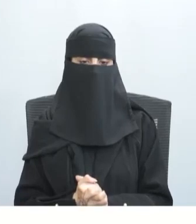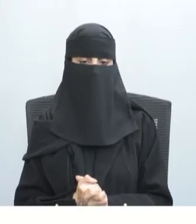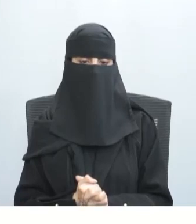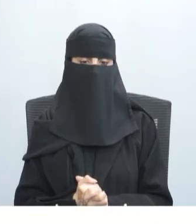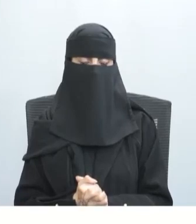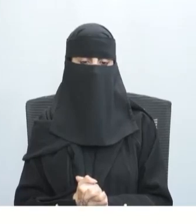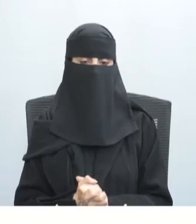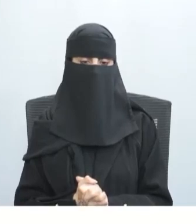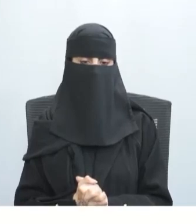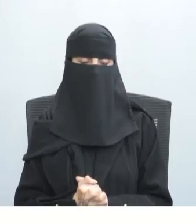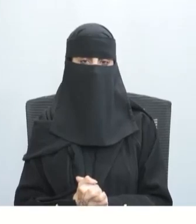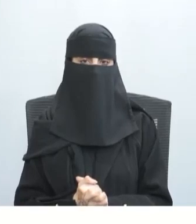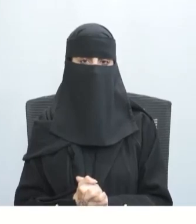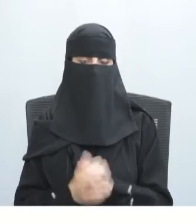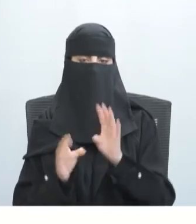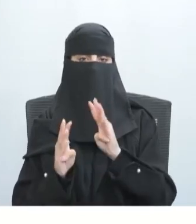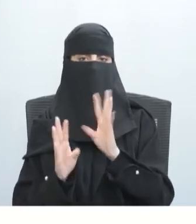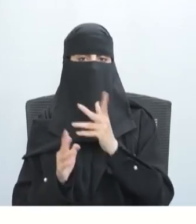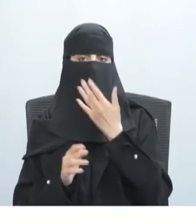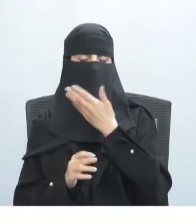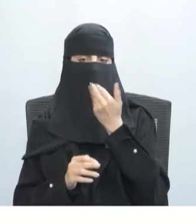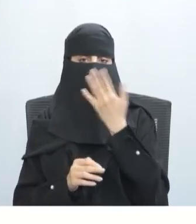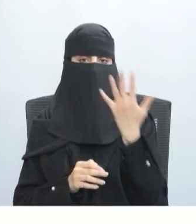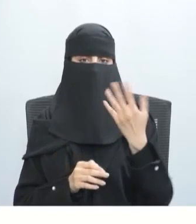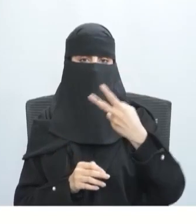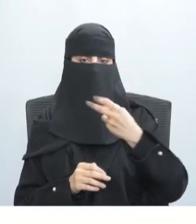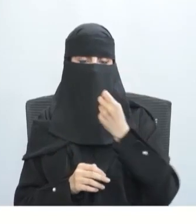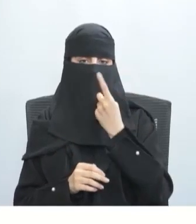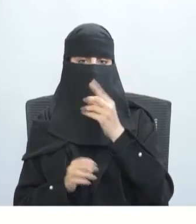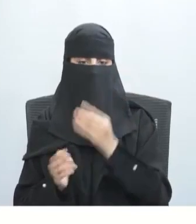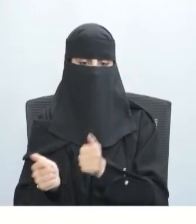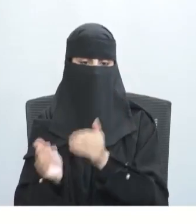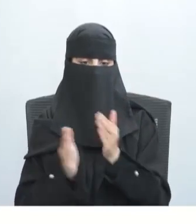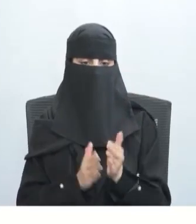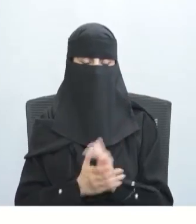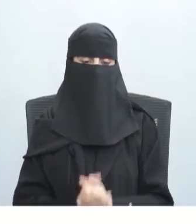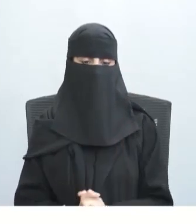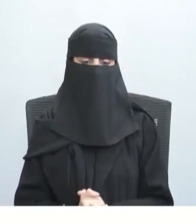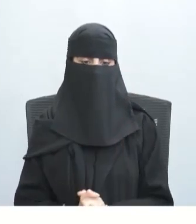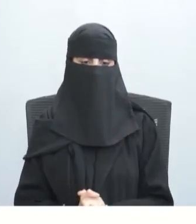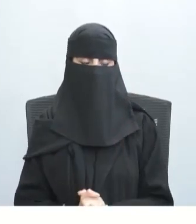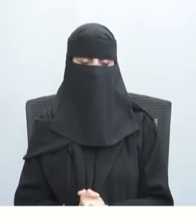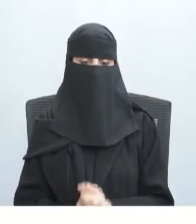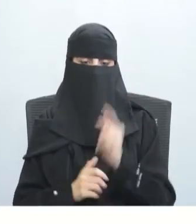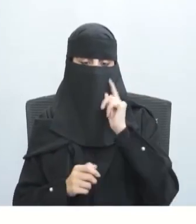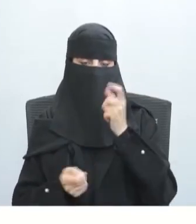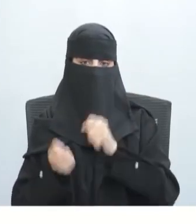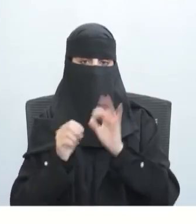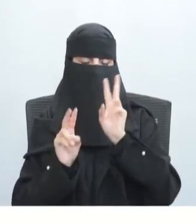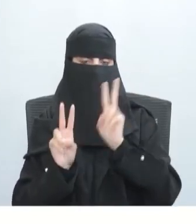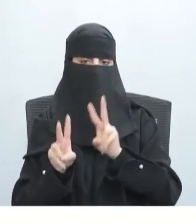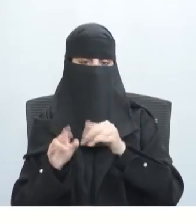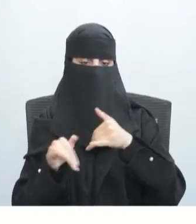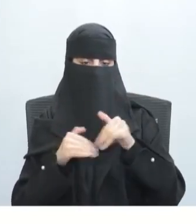65 لديك 25 سنه اذا من 40 الى 65 هي 25 سنه سنطبق ايضا بنفس نفس